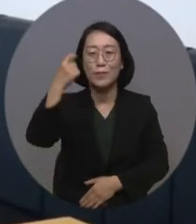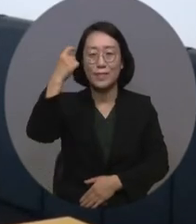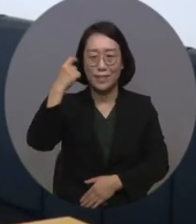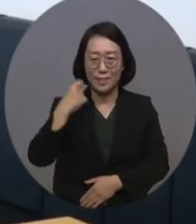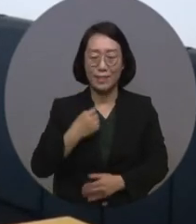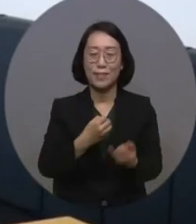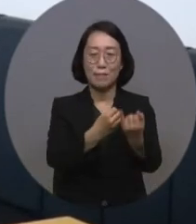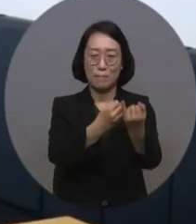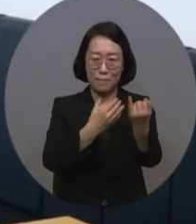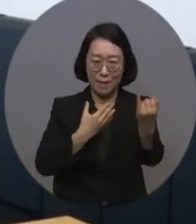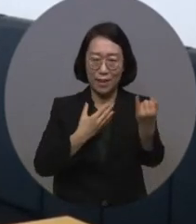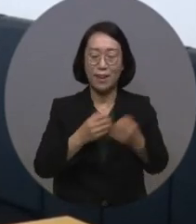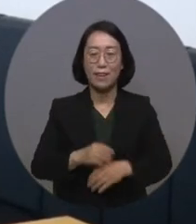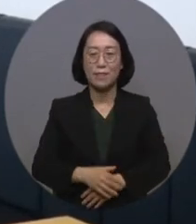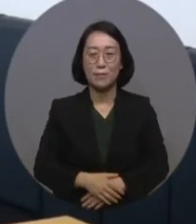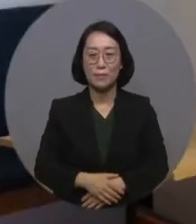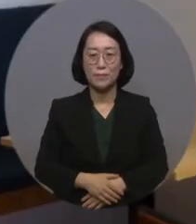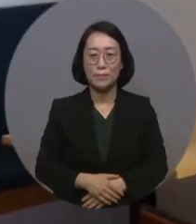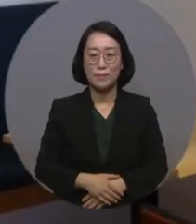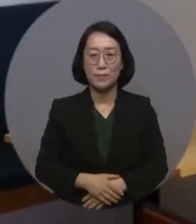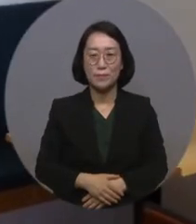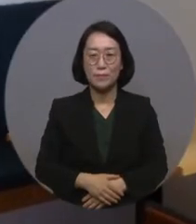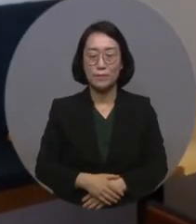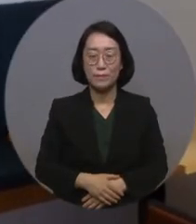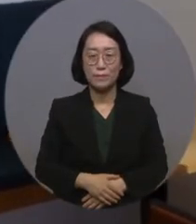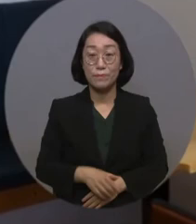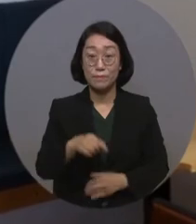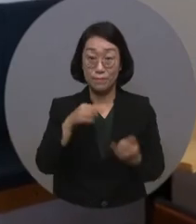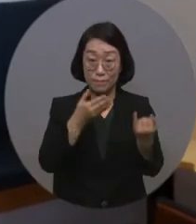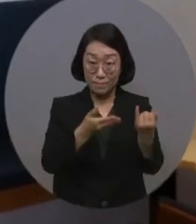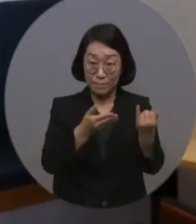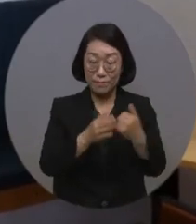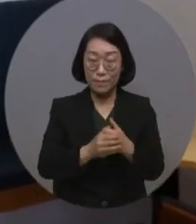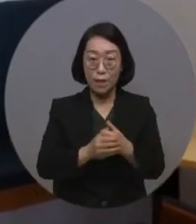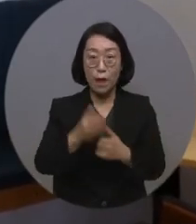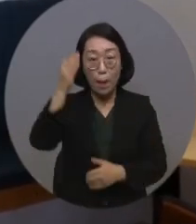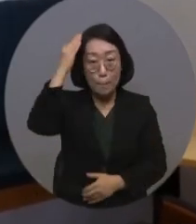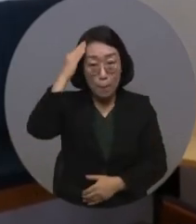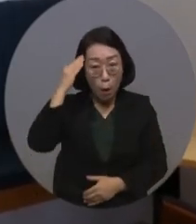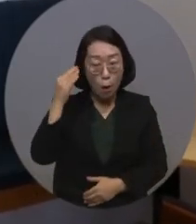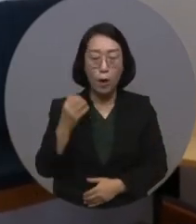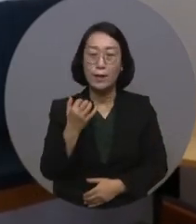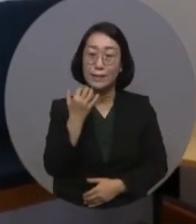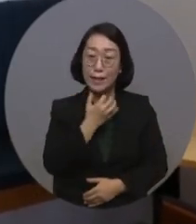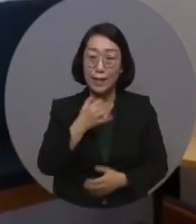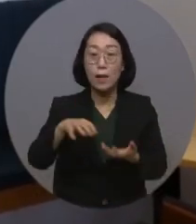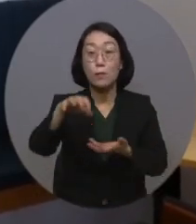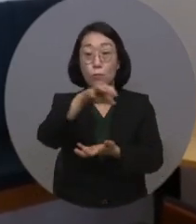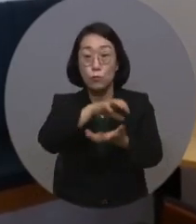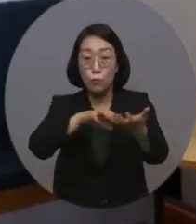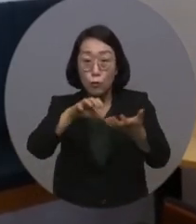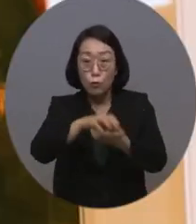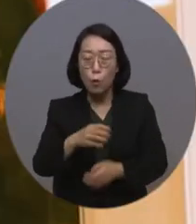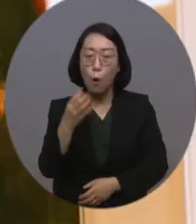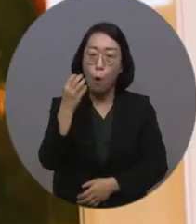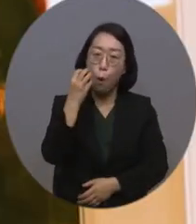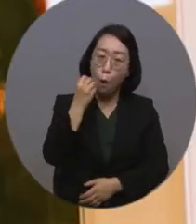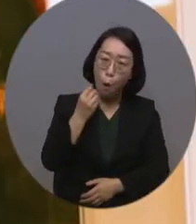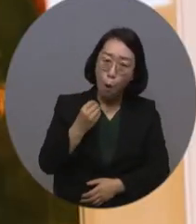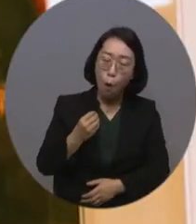느낀다는 송전 권말남 작가. 권 작가는 먹과 물감이 오묘하고 신비롭게 조화를